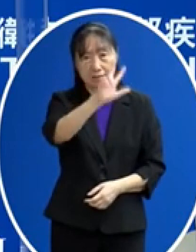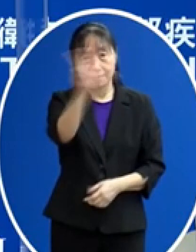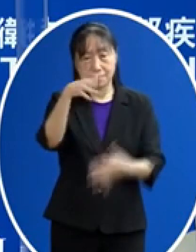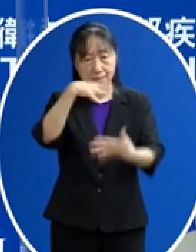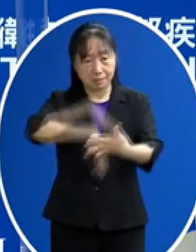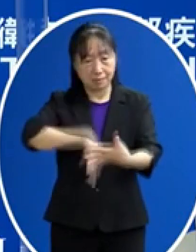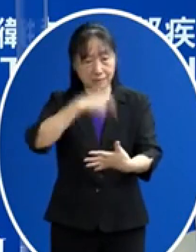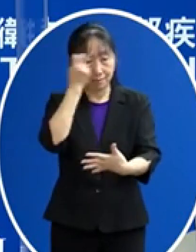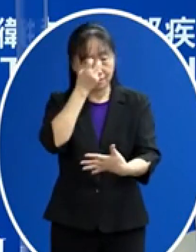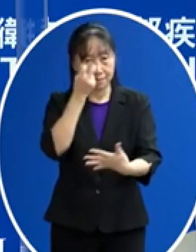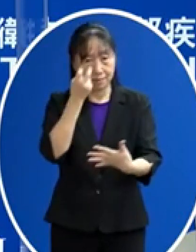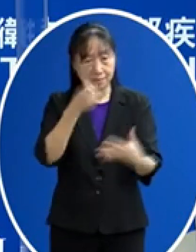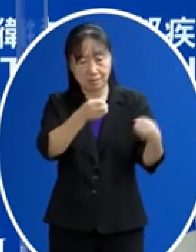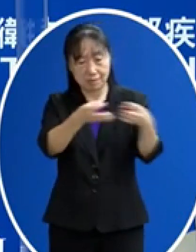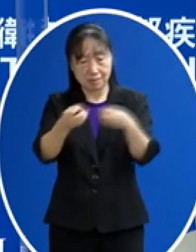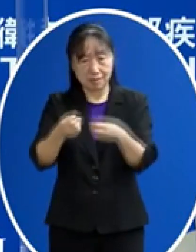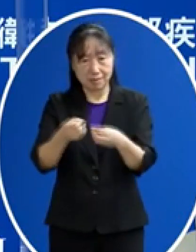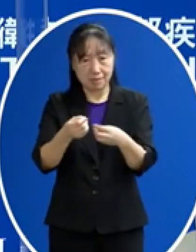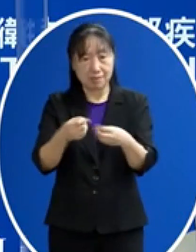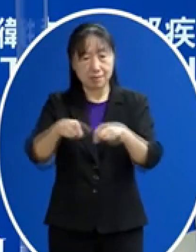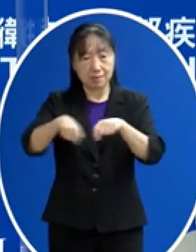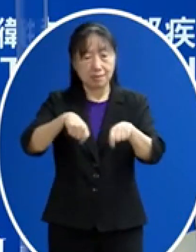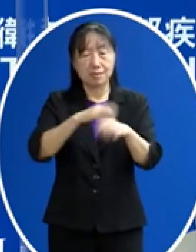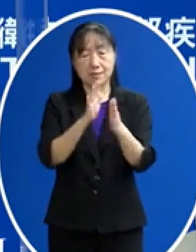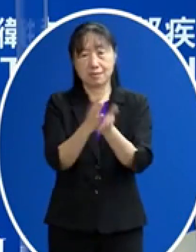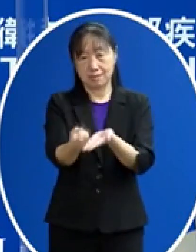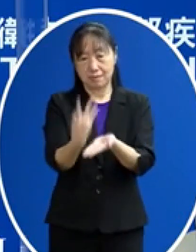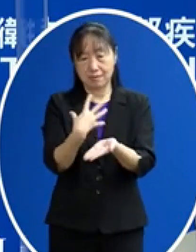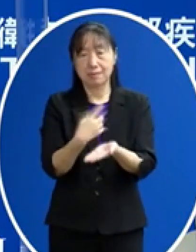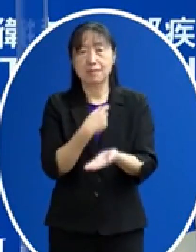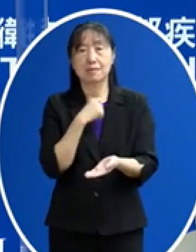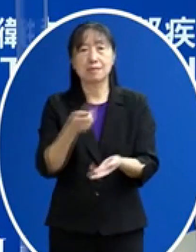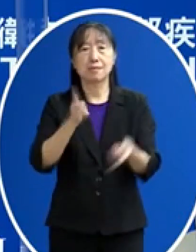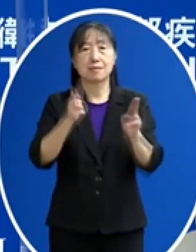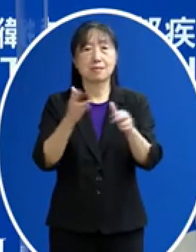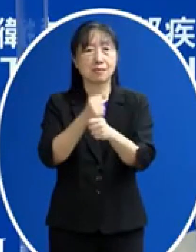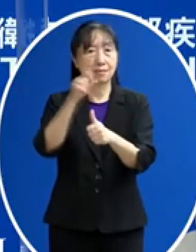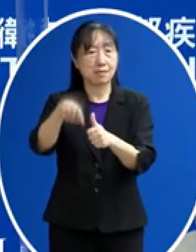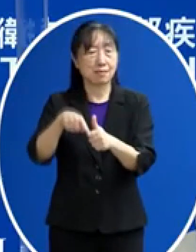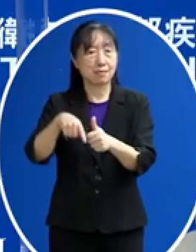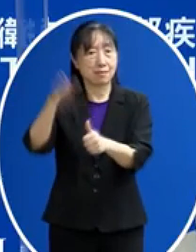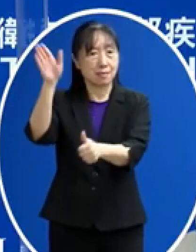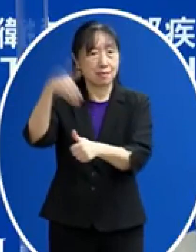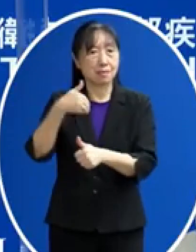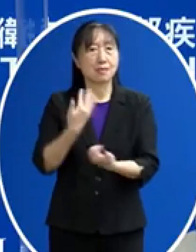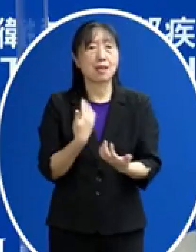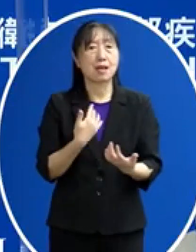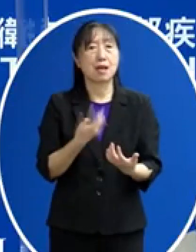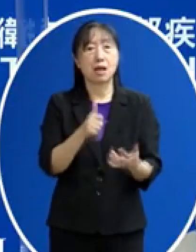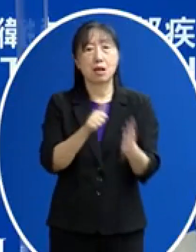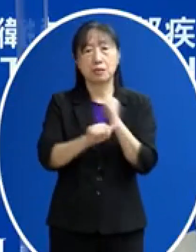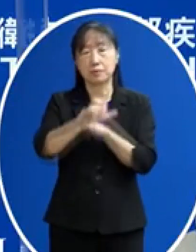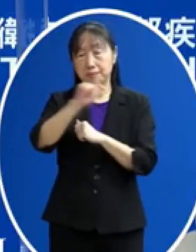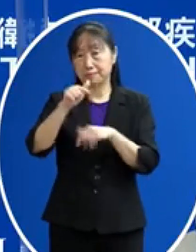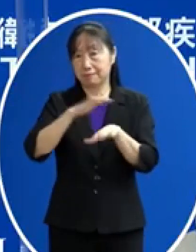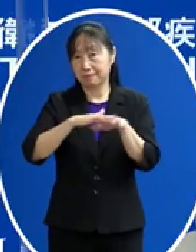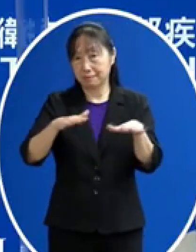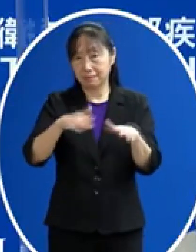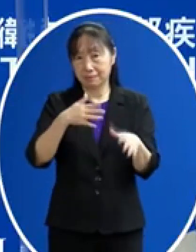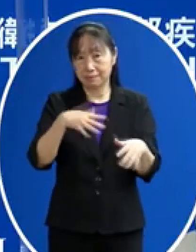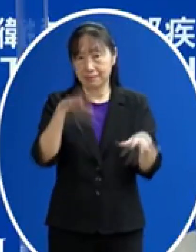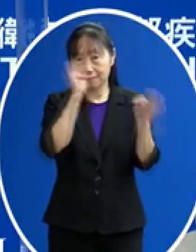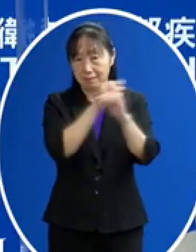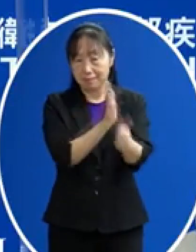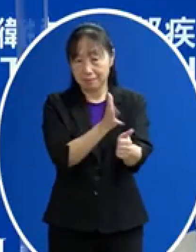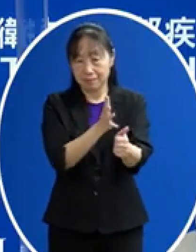检讨报告。那本指挥中心也会派我们本来的生物安全专家调查小组前往该实验室